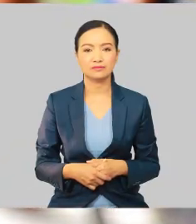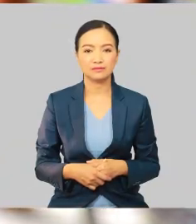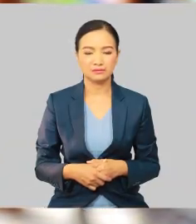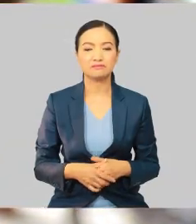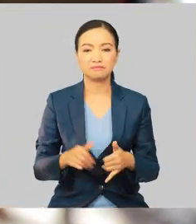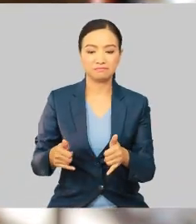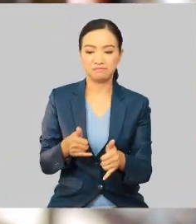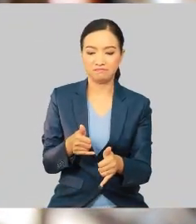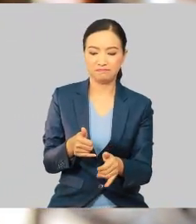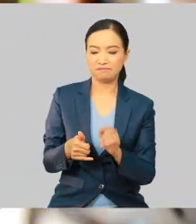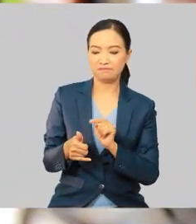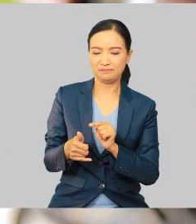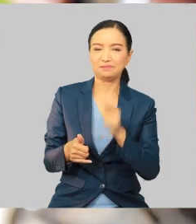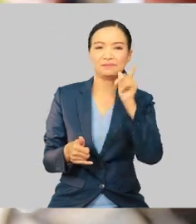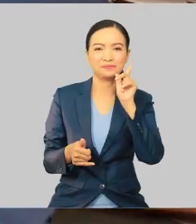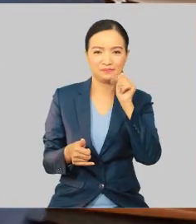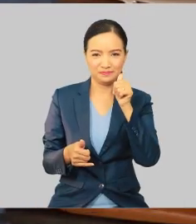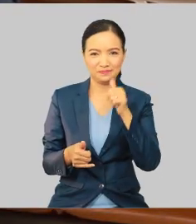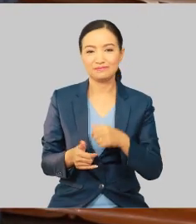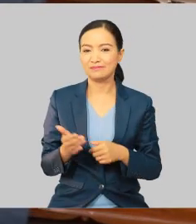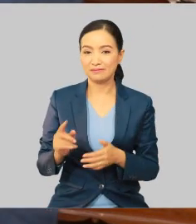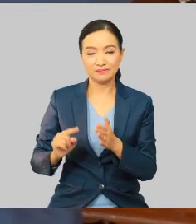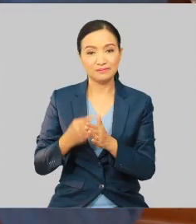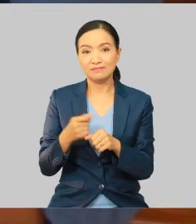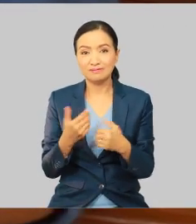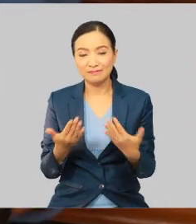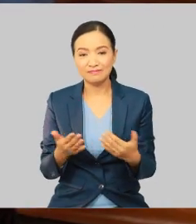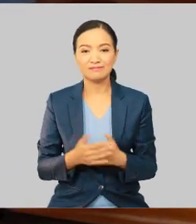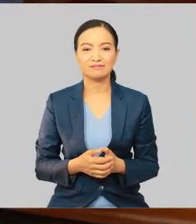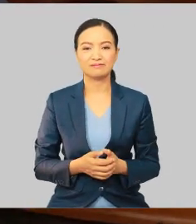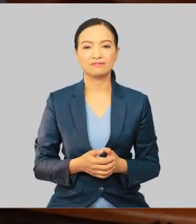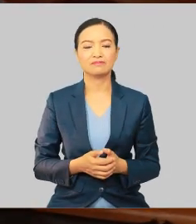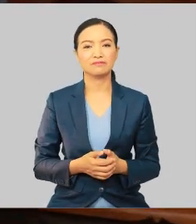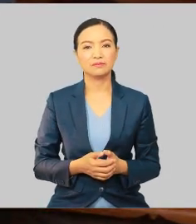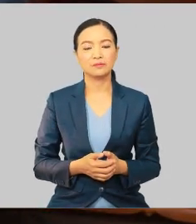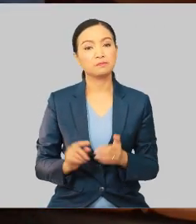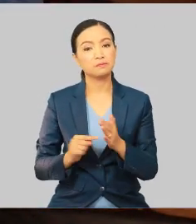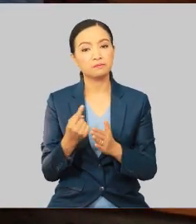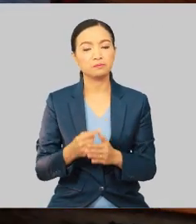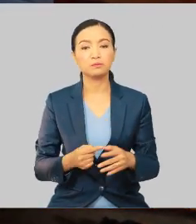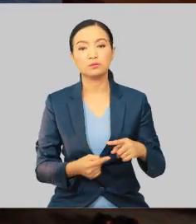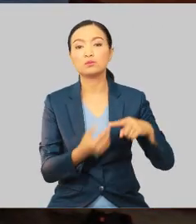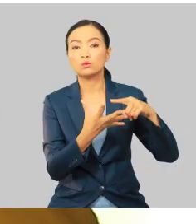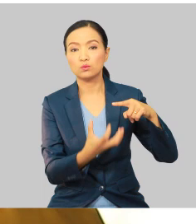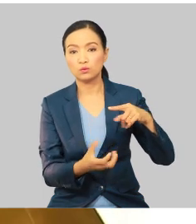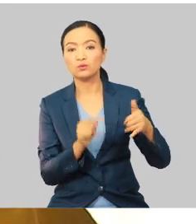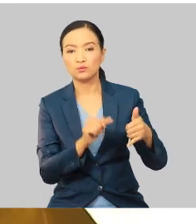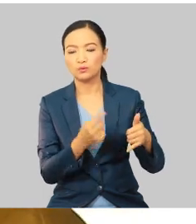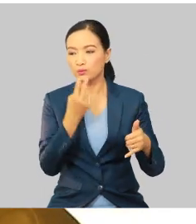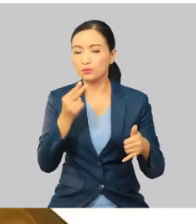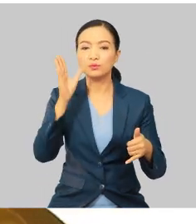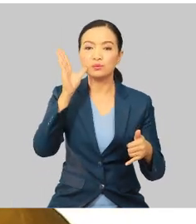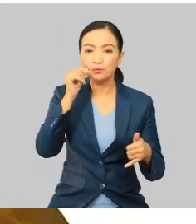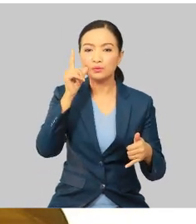่ผู้อยู่เบื้องหลังก็คือคุณแม่ ค่ะ รีบเริ่มต้นได้ยังไงครับที่ไปที่มา เริ่มต้นที่น้ององุ่นเห็น